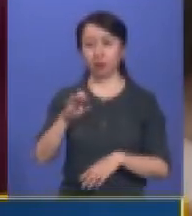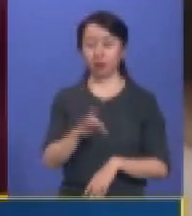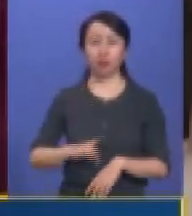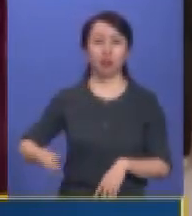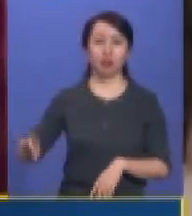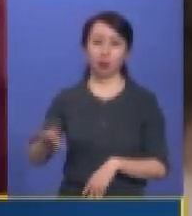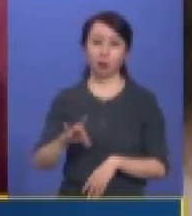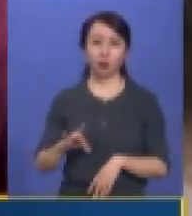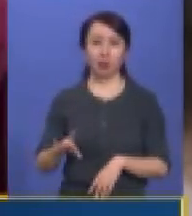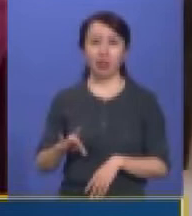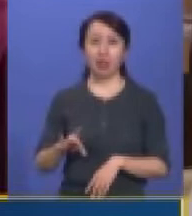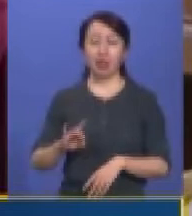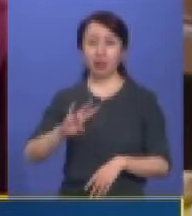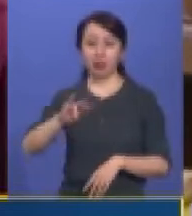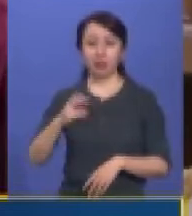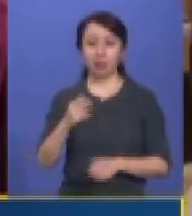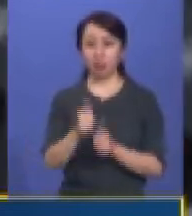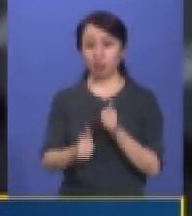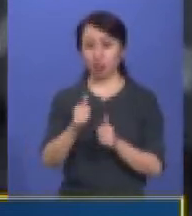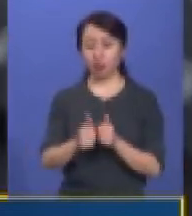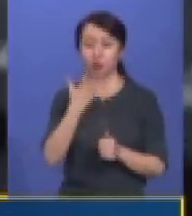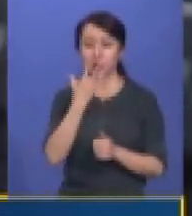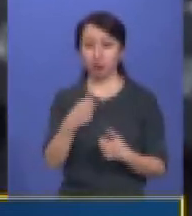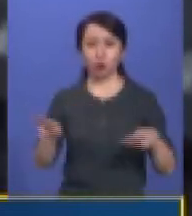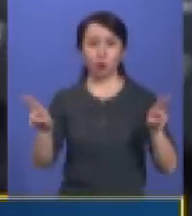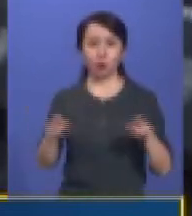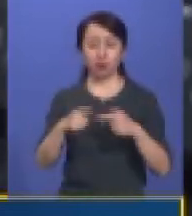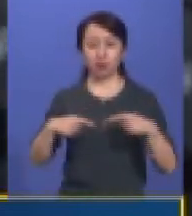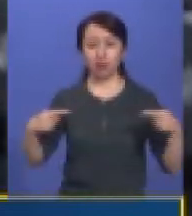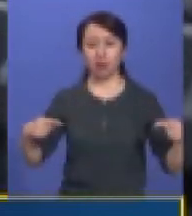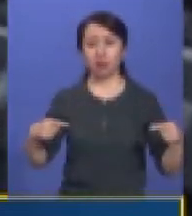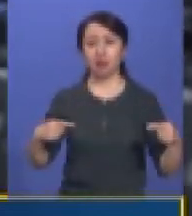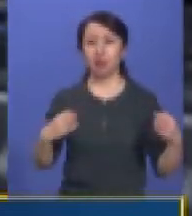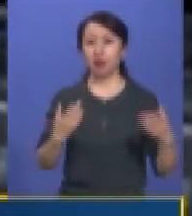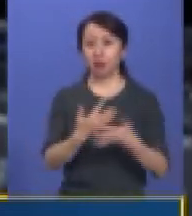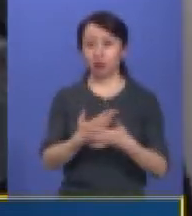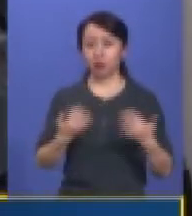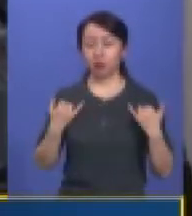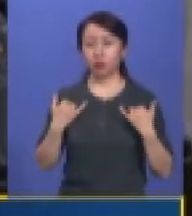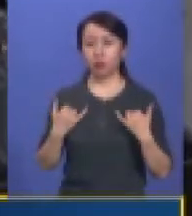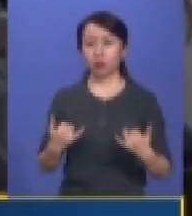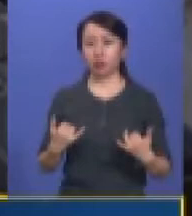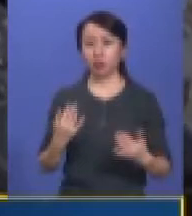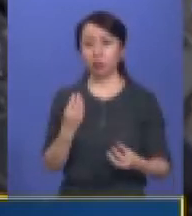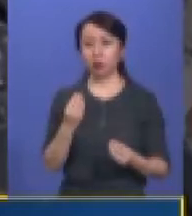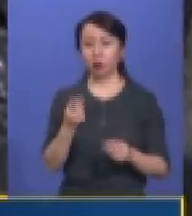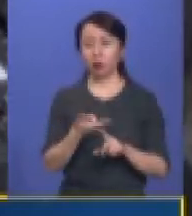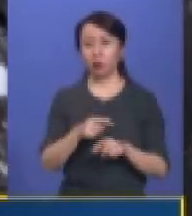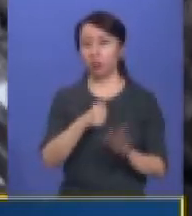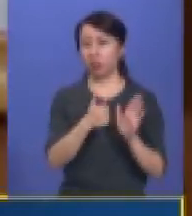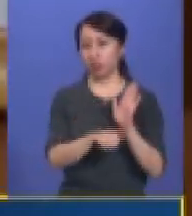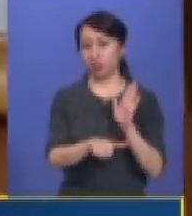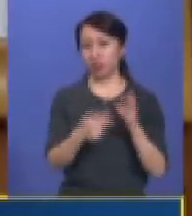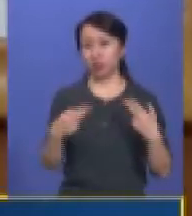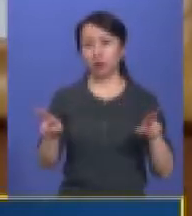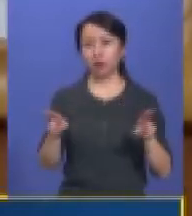тому же является интернациональной. Они часто поют собственные песни на разных инструментах. В настоящее время в их репертуаре около 60